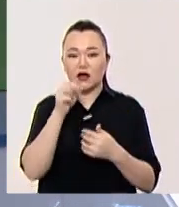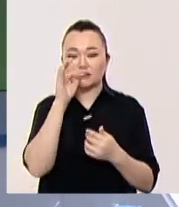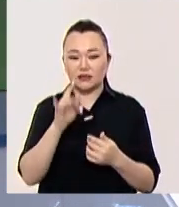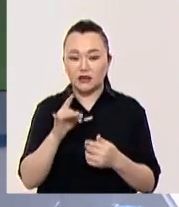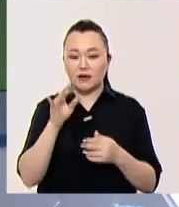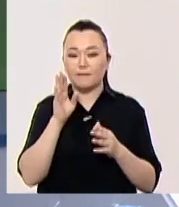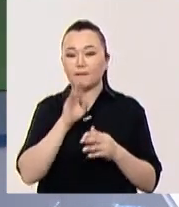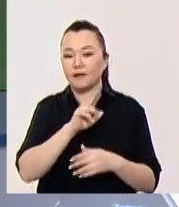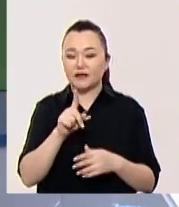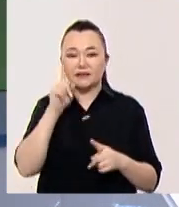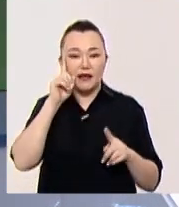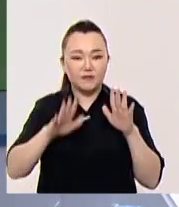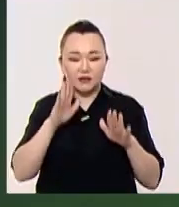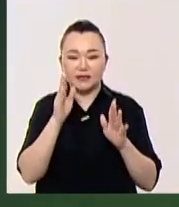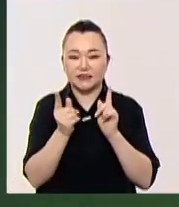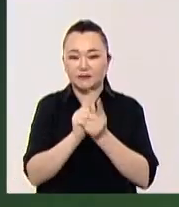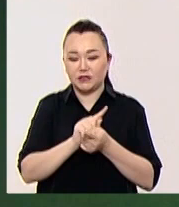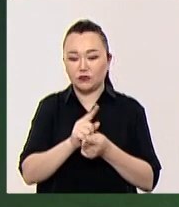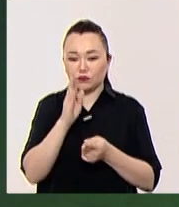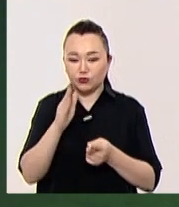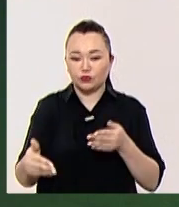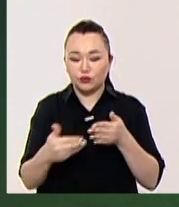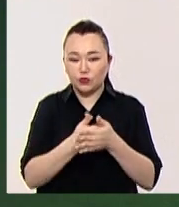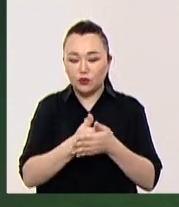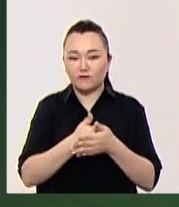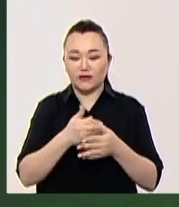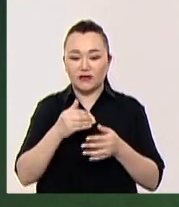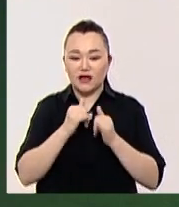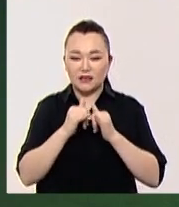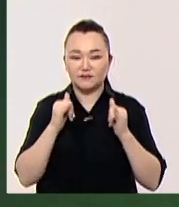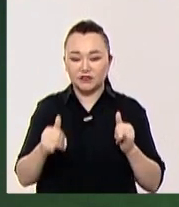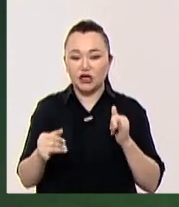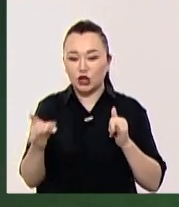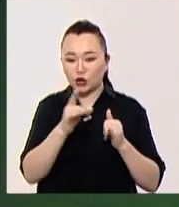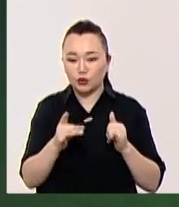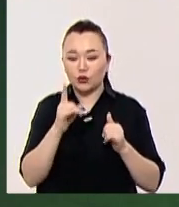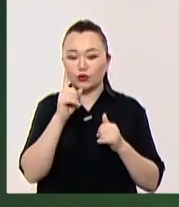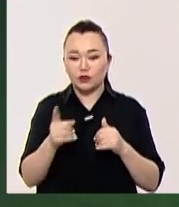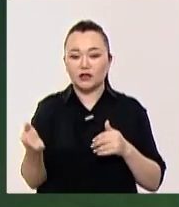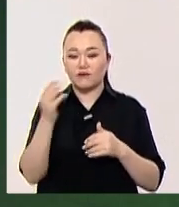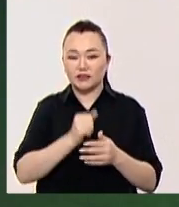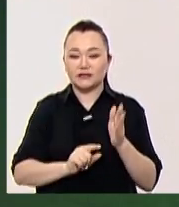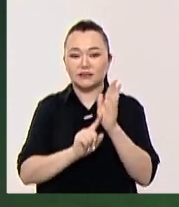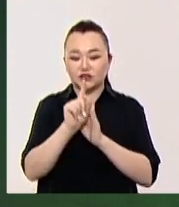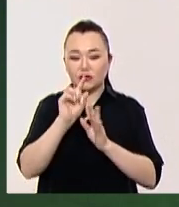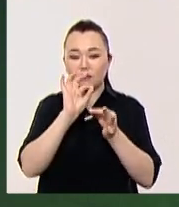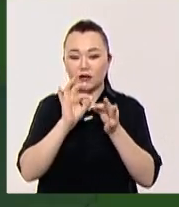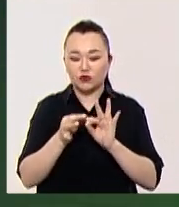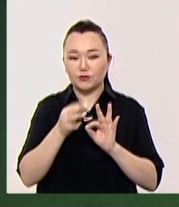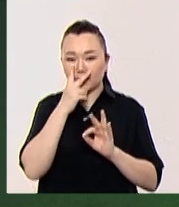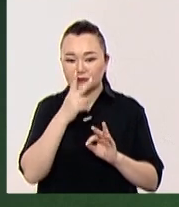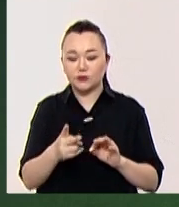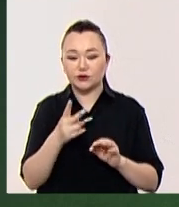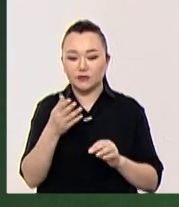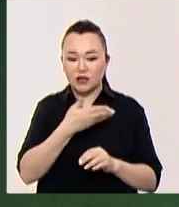Оскар, без сомнений, изменения придадут новый импульс развитию регионов. Но давайте сначала подробно посмотрим